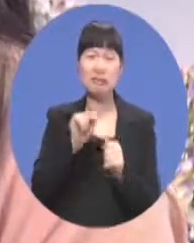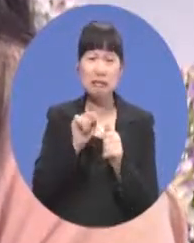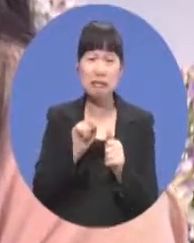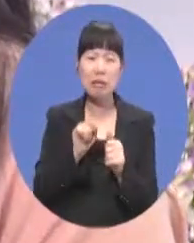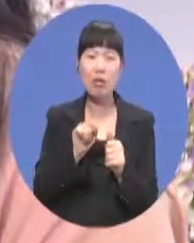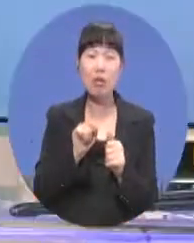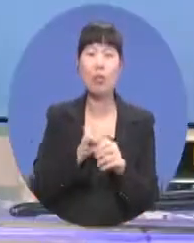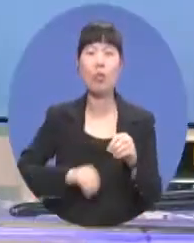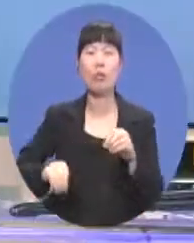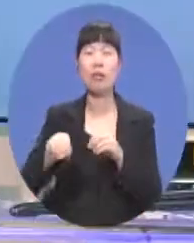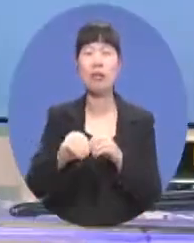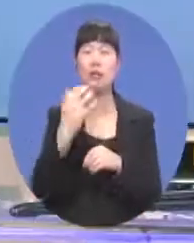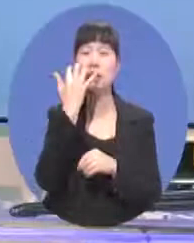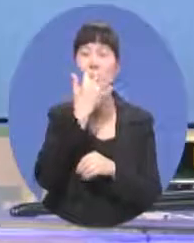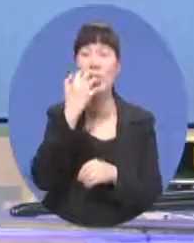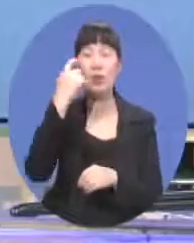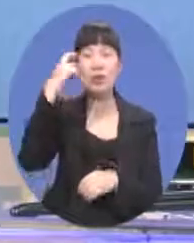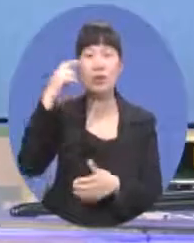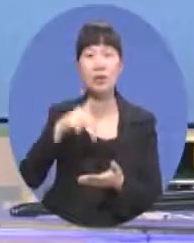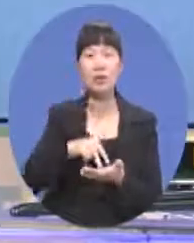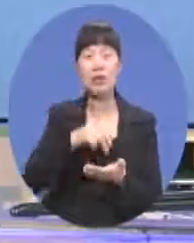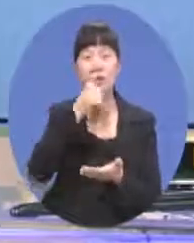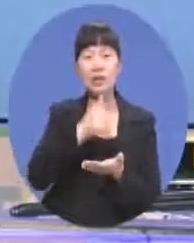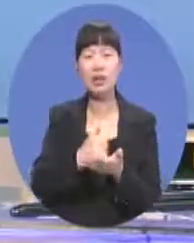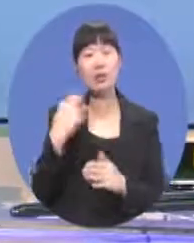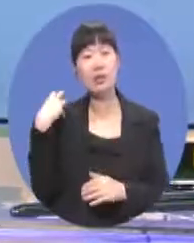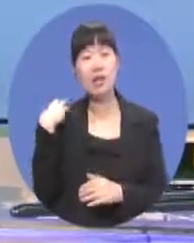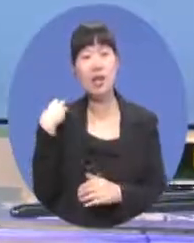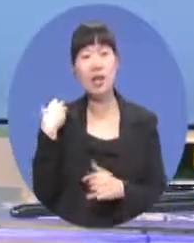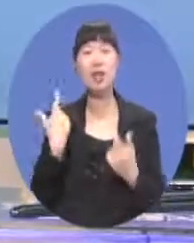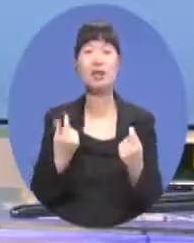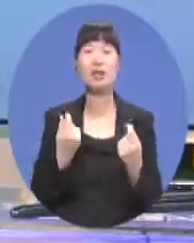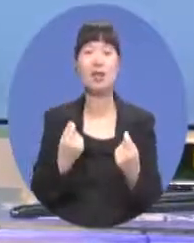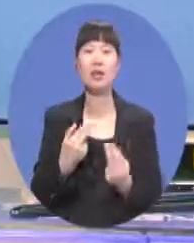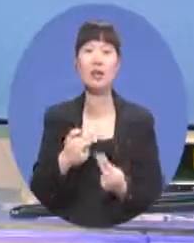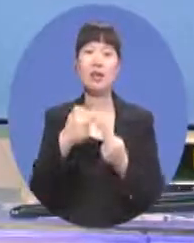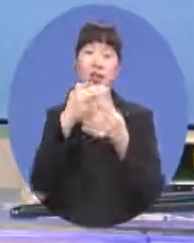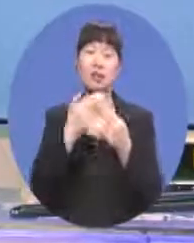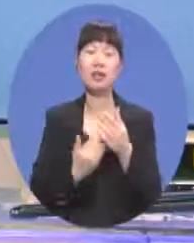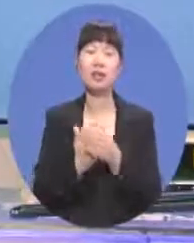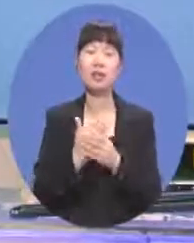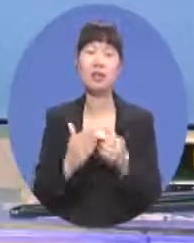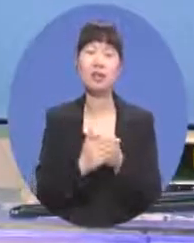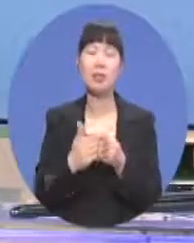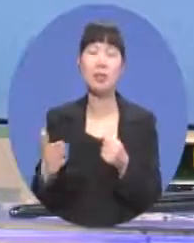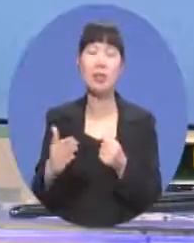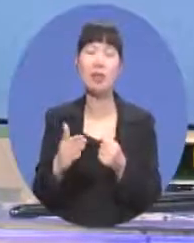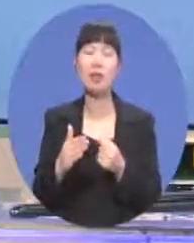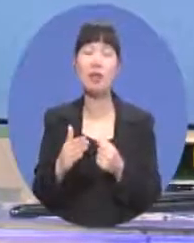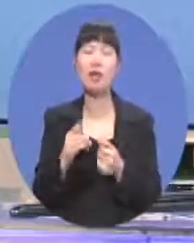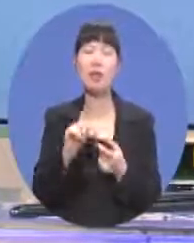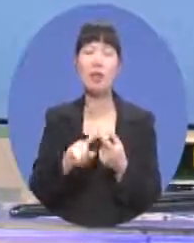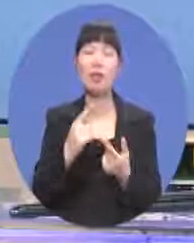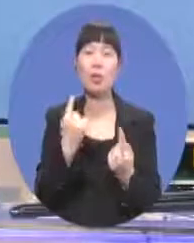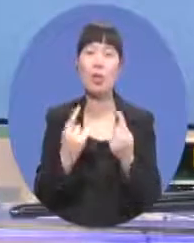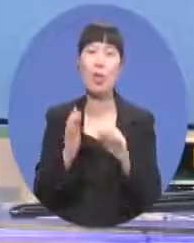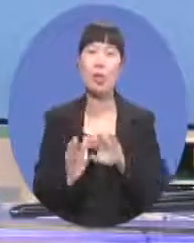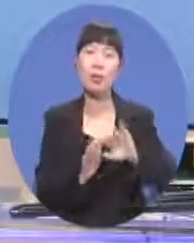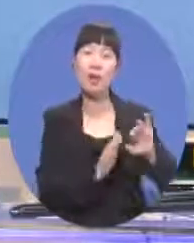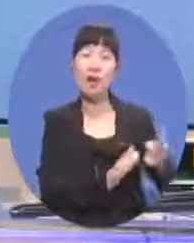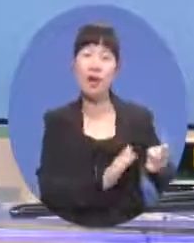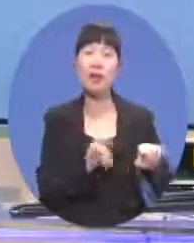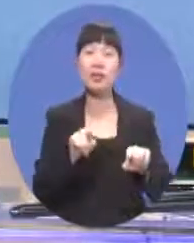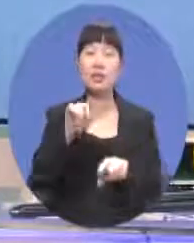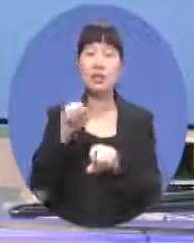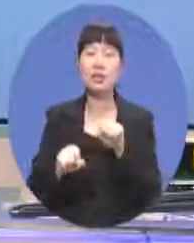이렇게 하시면 오히려 성에 대해서 이게 죄책감이라든지 이런 마음들이 좀 생기기 때문에요. 네. 그래서 그렇게보다는 자꾸 있죠. 그거는